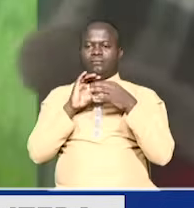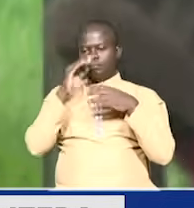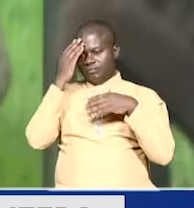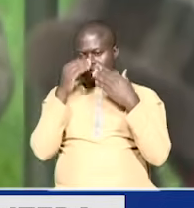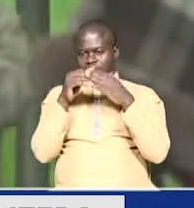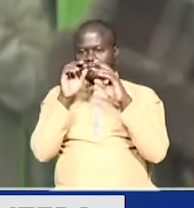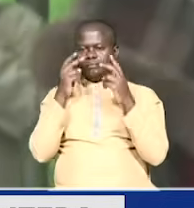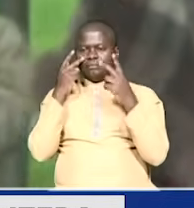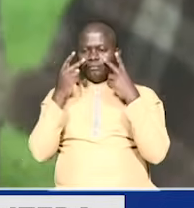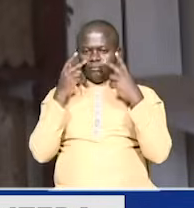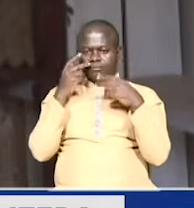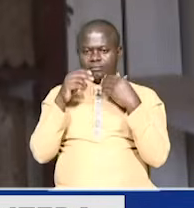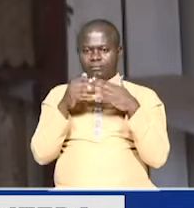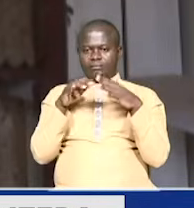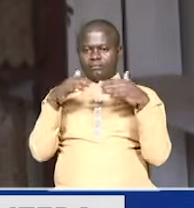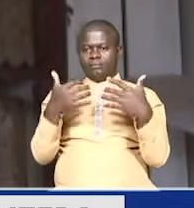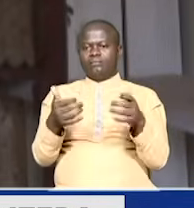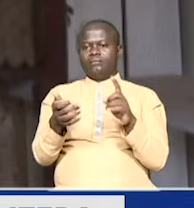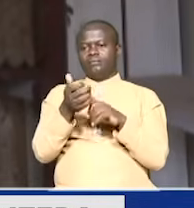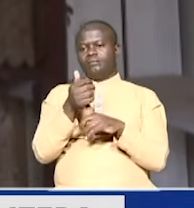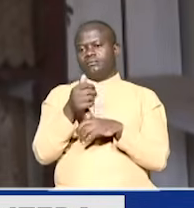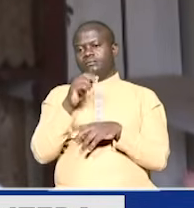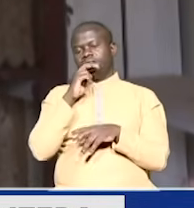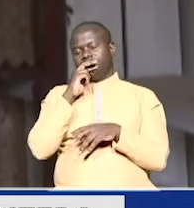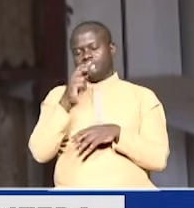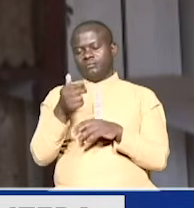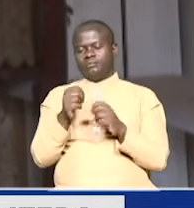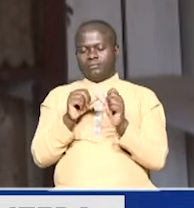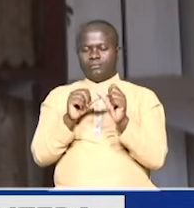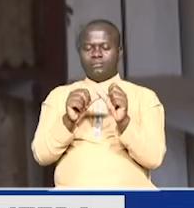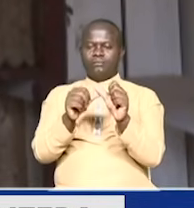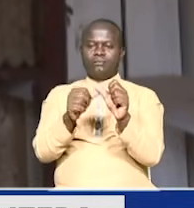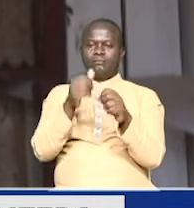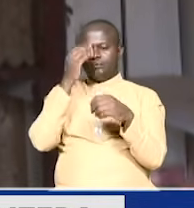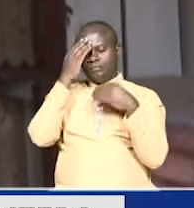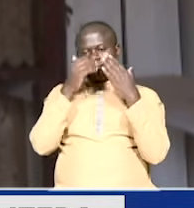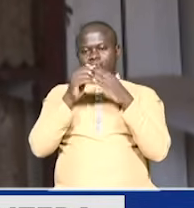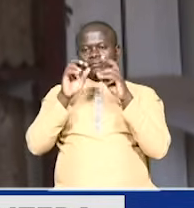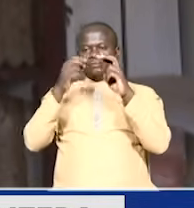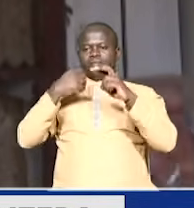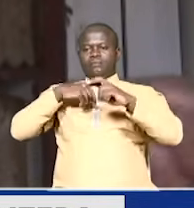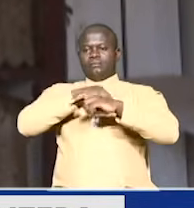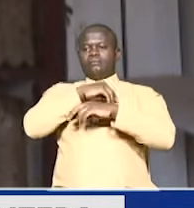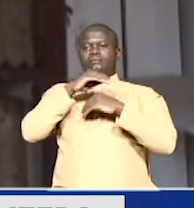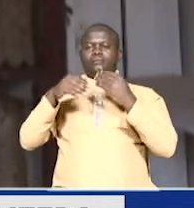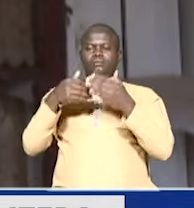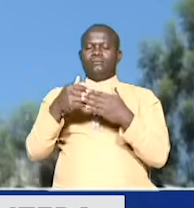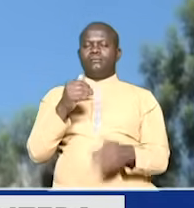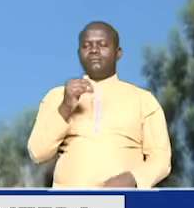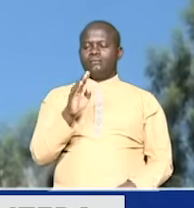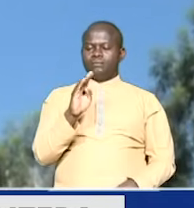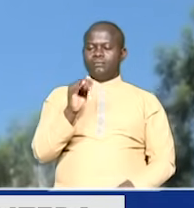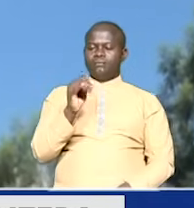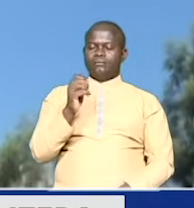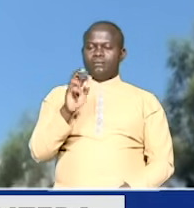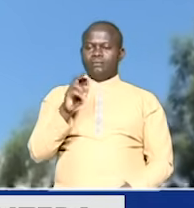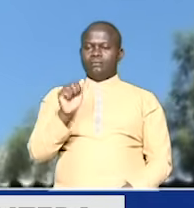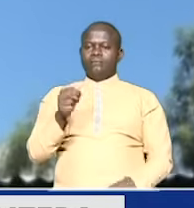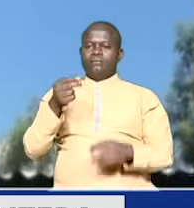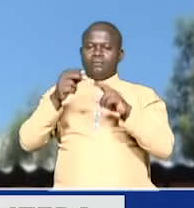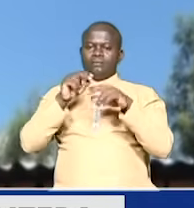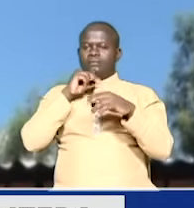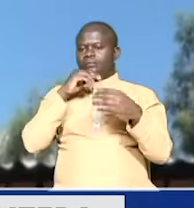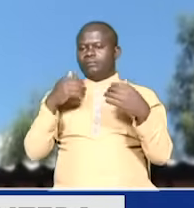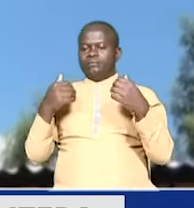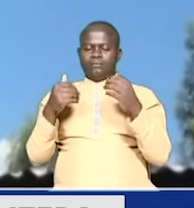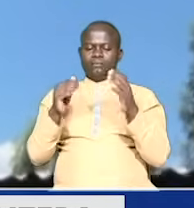ngo tubone ko tuzagera ku gisubizo kirambye cyo kugira ngo izi bitera bibeho katabangamira